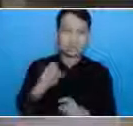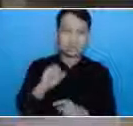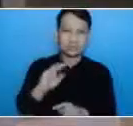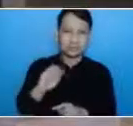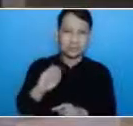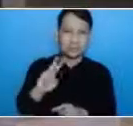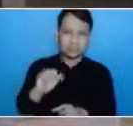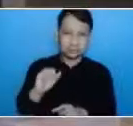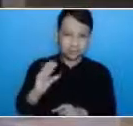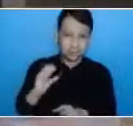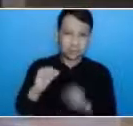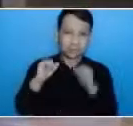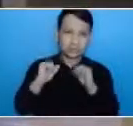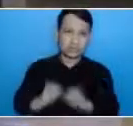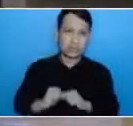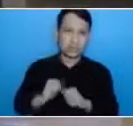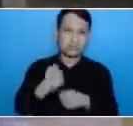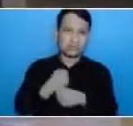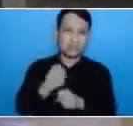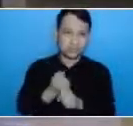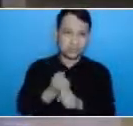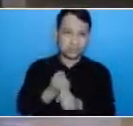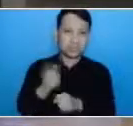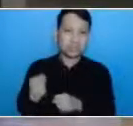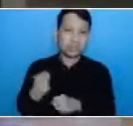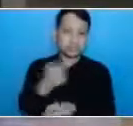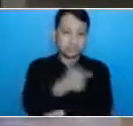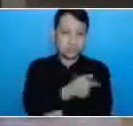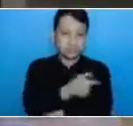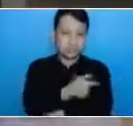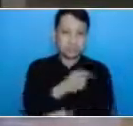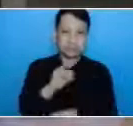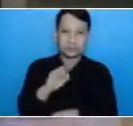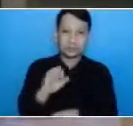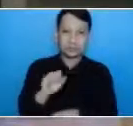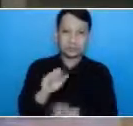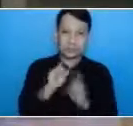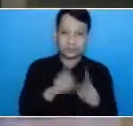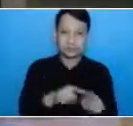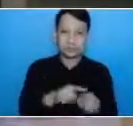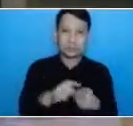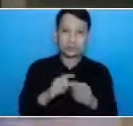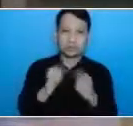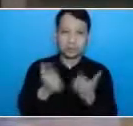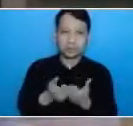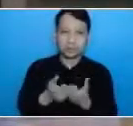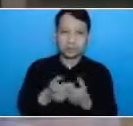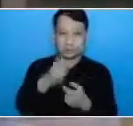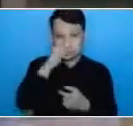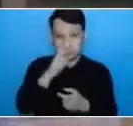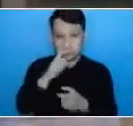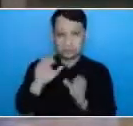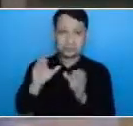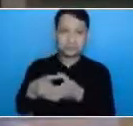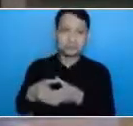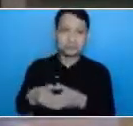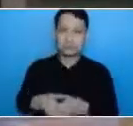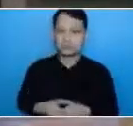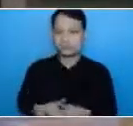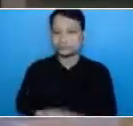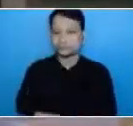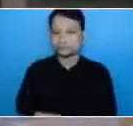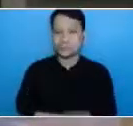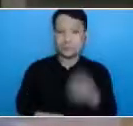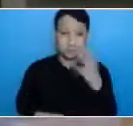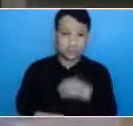Dapat munang sumailalim sa pag-aaral ng Senado ang hirit na karagdagang pondo para sa pagbili ng mas maraming